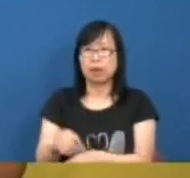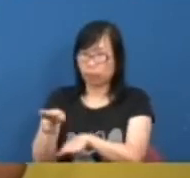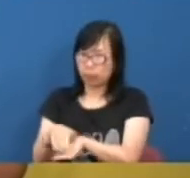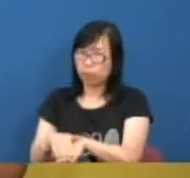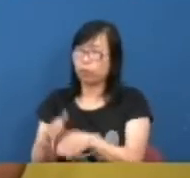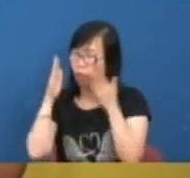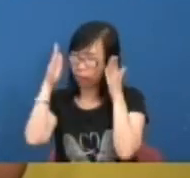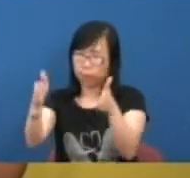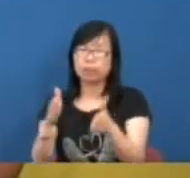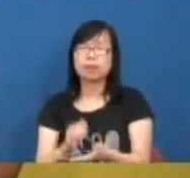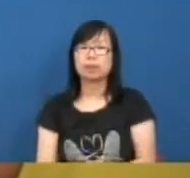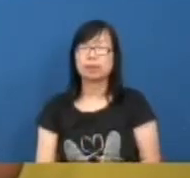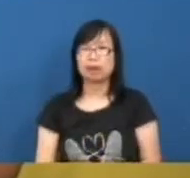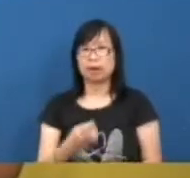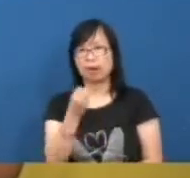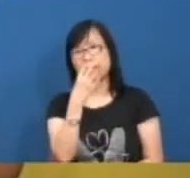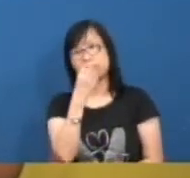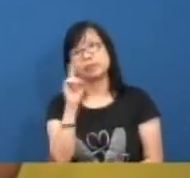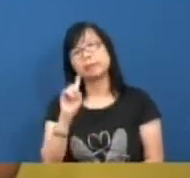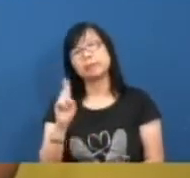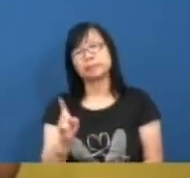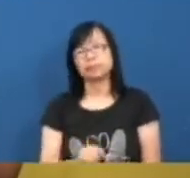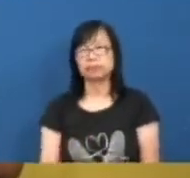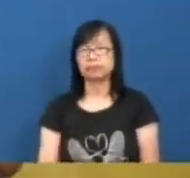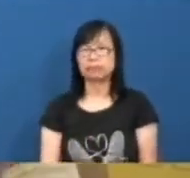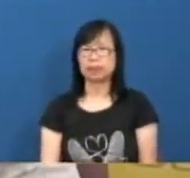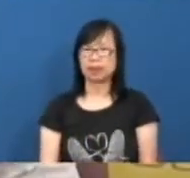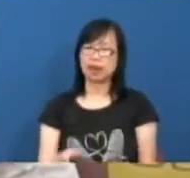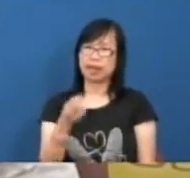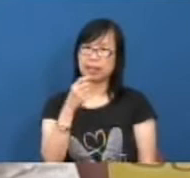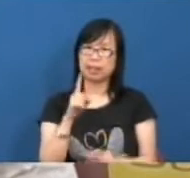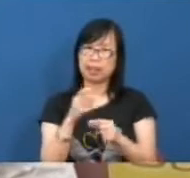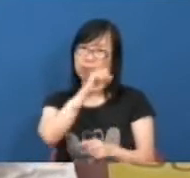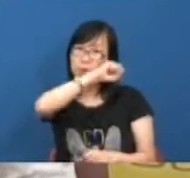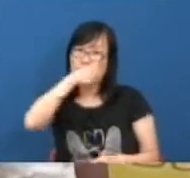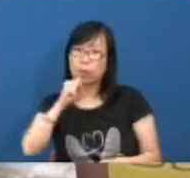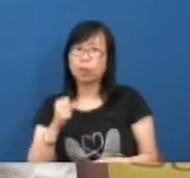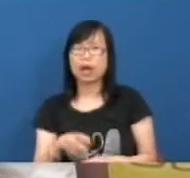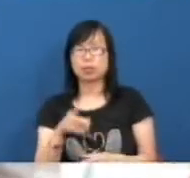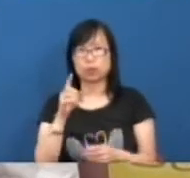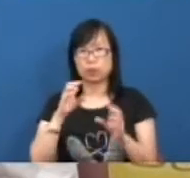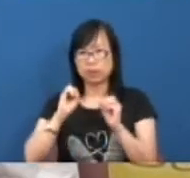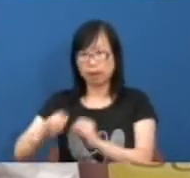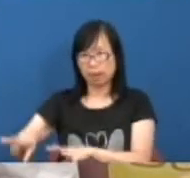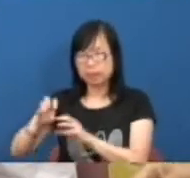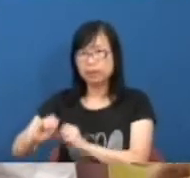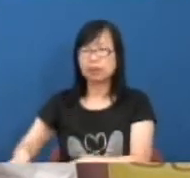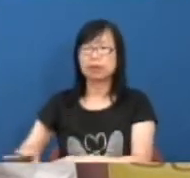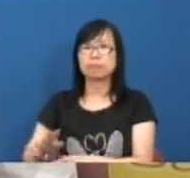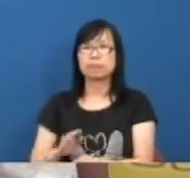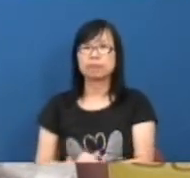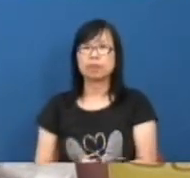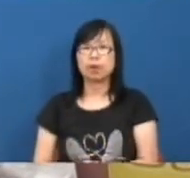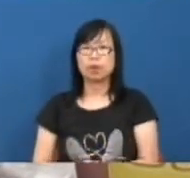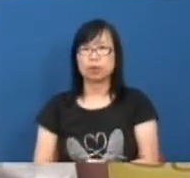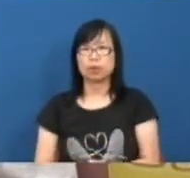向，咁我哋香港點咧？ 嚇！同埋其實咧，台灣咧，佢將垃圾呢樣嘢咧，就即係